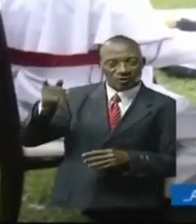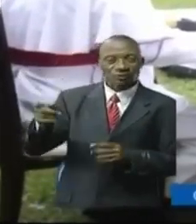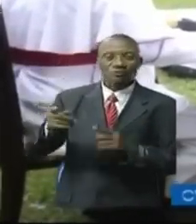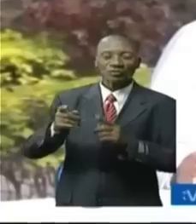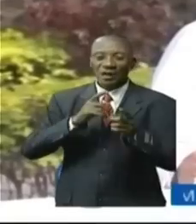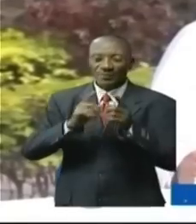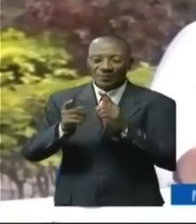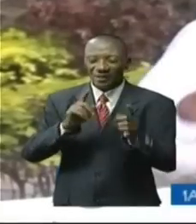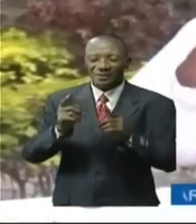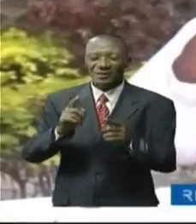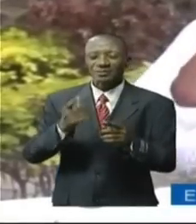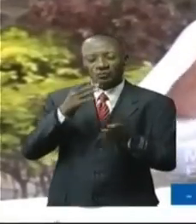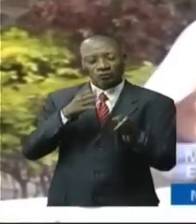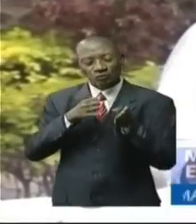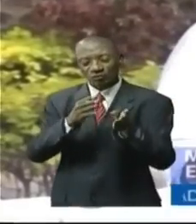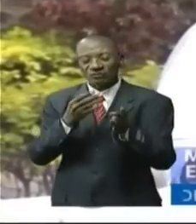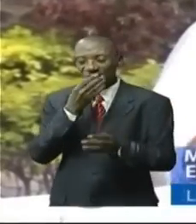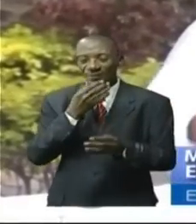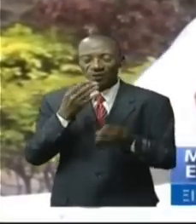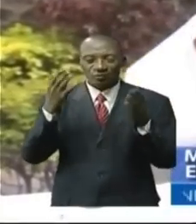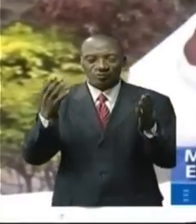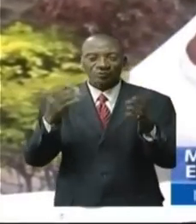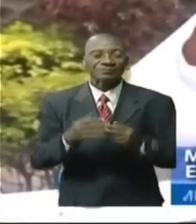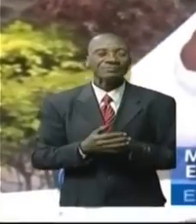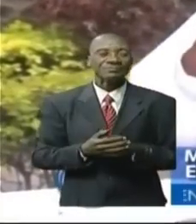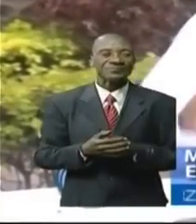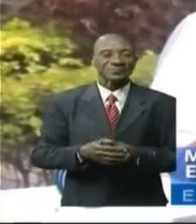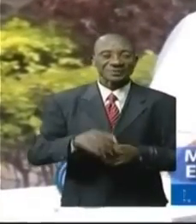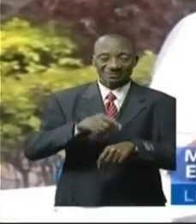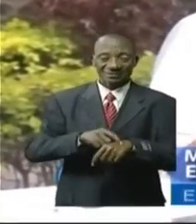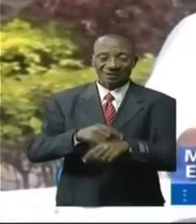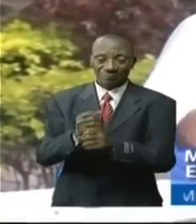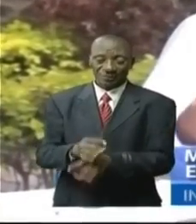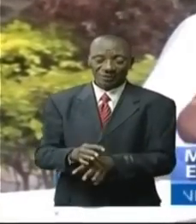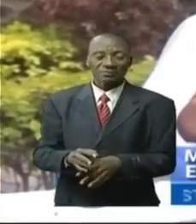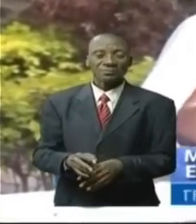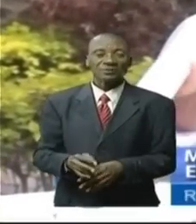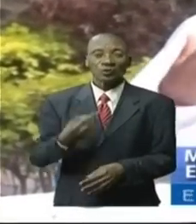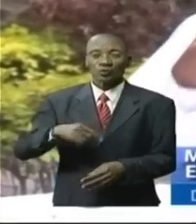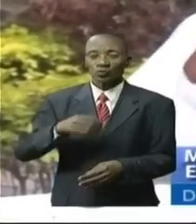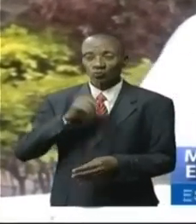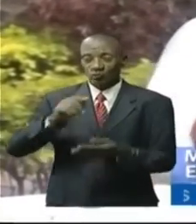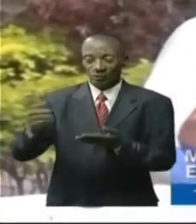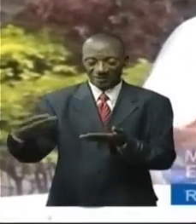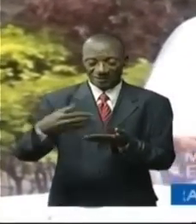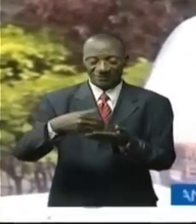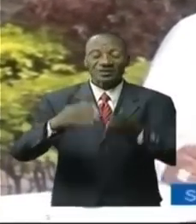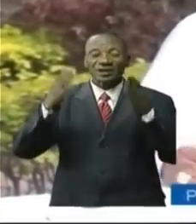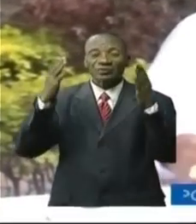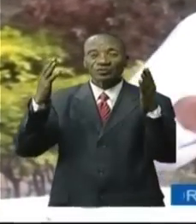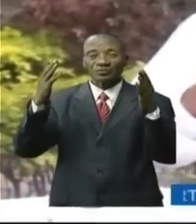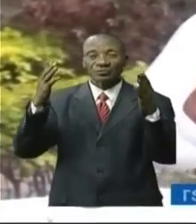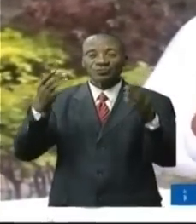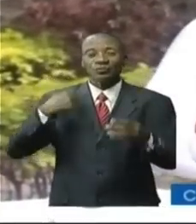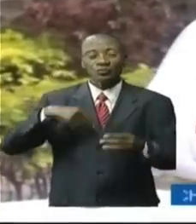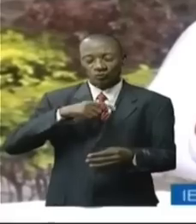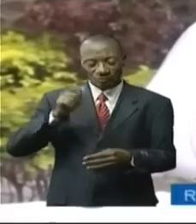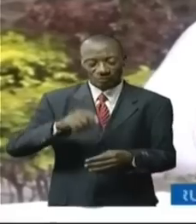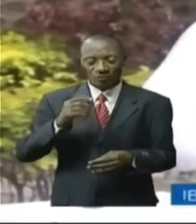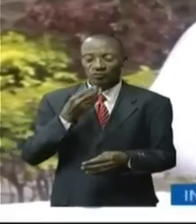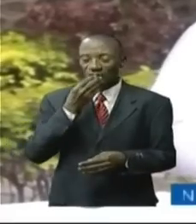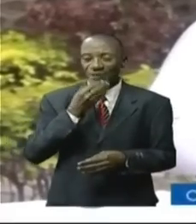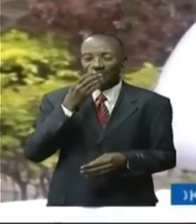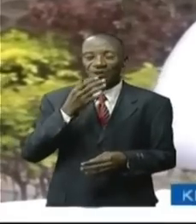parole des dieux. Je pense qu'il est maintenant que nous puissions tous revenir vers Dieu, nous puissions tous revenir vers l'enseignement de la parole de Dieu. Et je me suis rappelé que